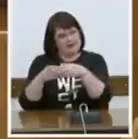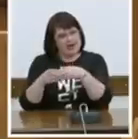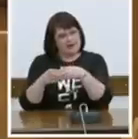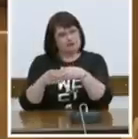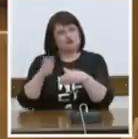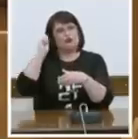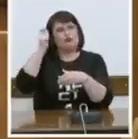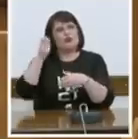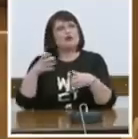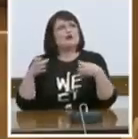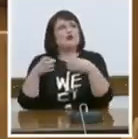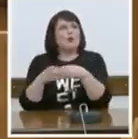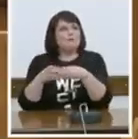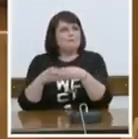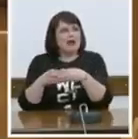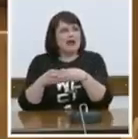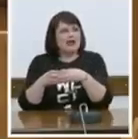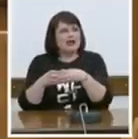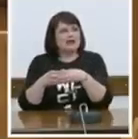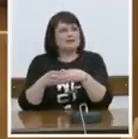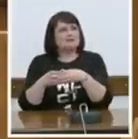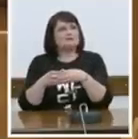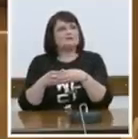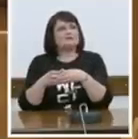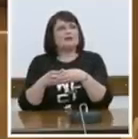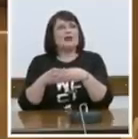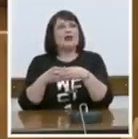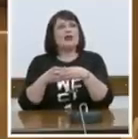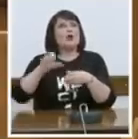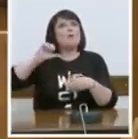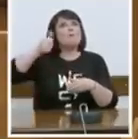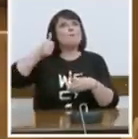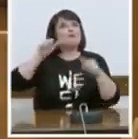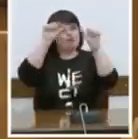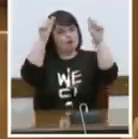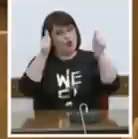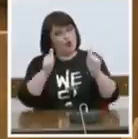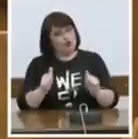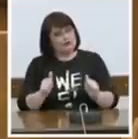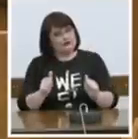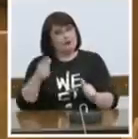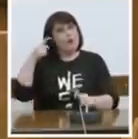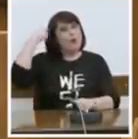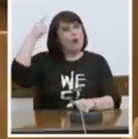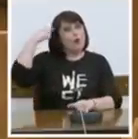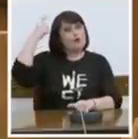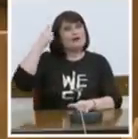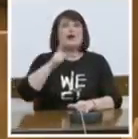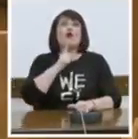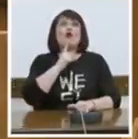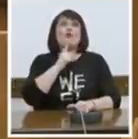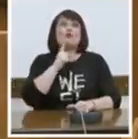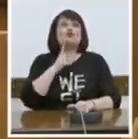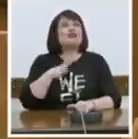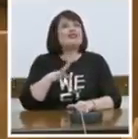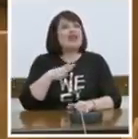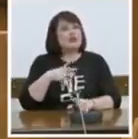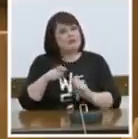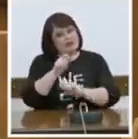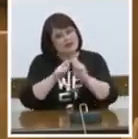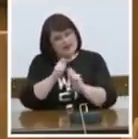κοινοβουλευτική ομάδα πρότυπο, όπως εμείς την ονειρευόμαστε, την οραματιζόμαστε,